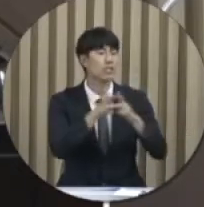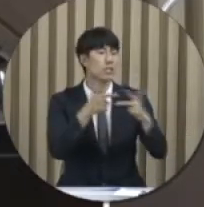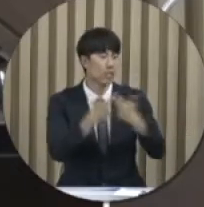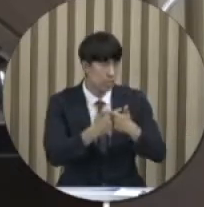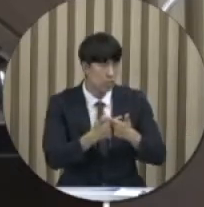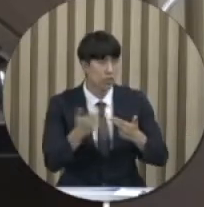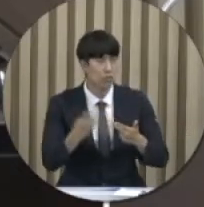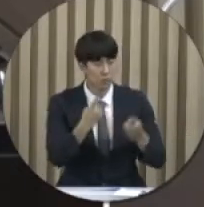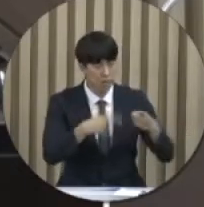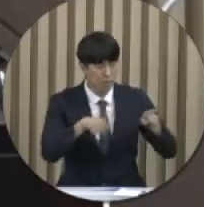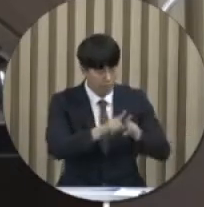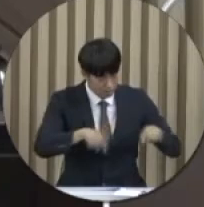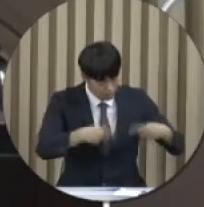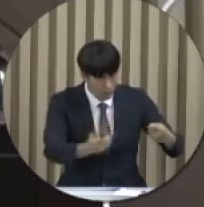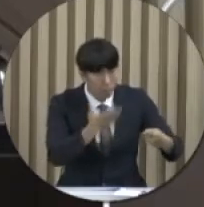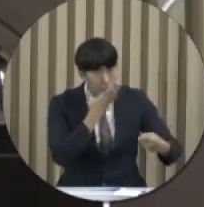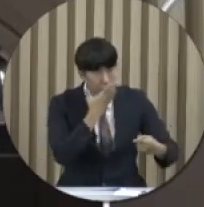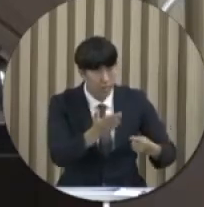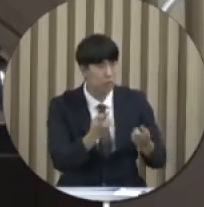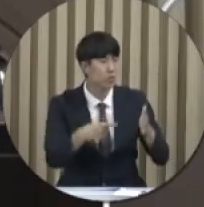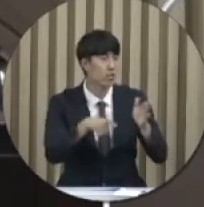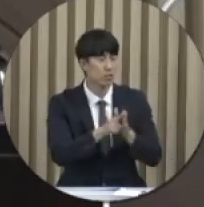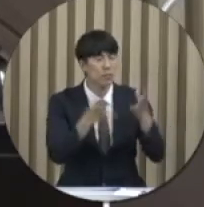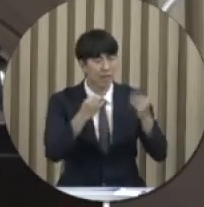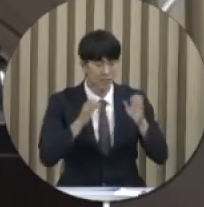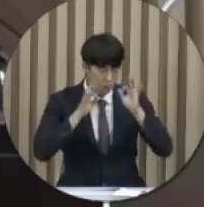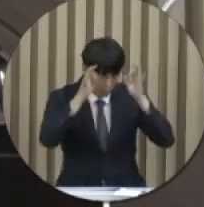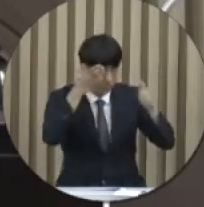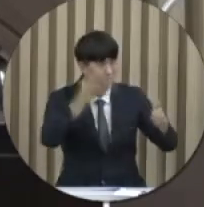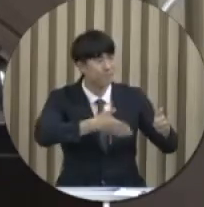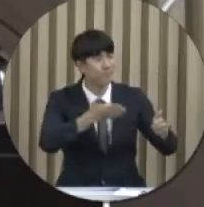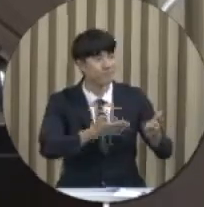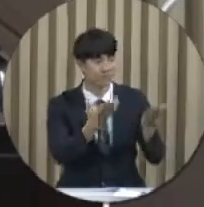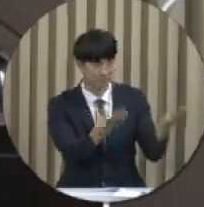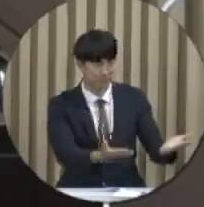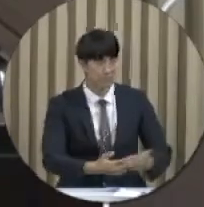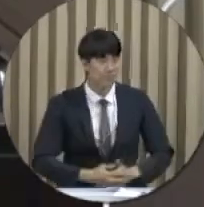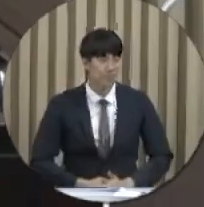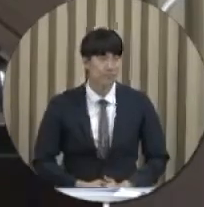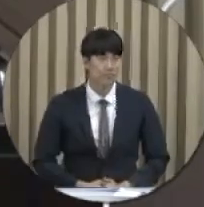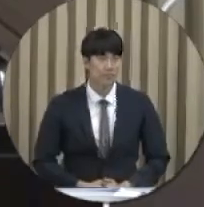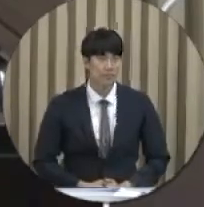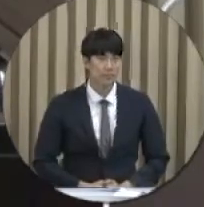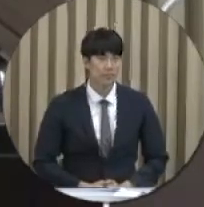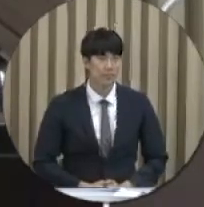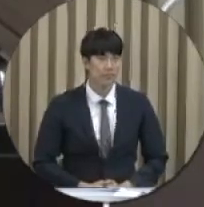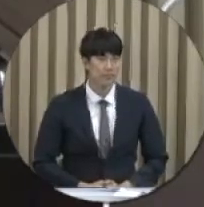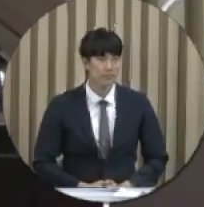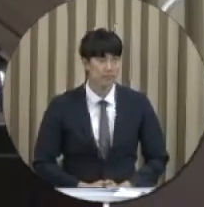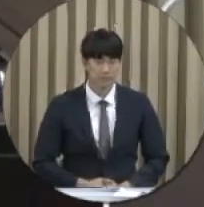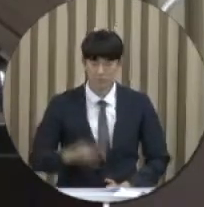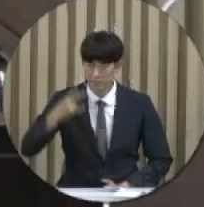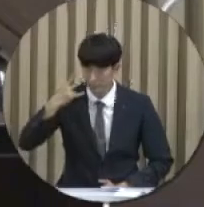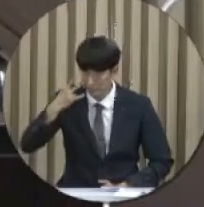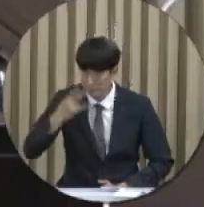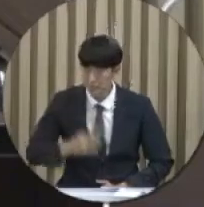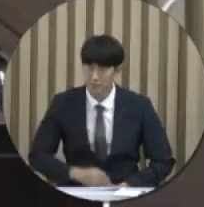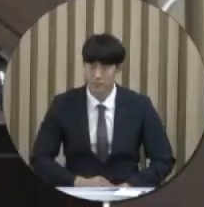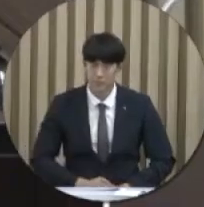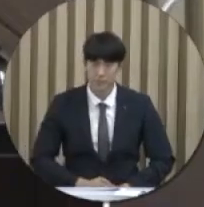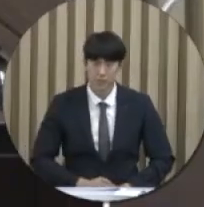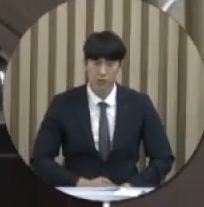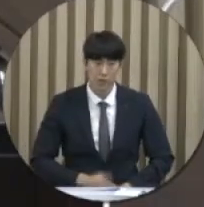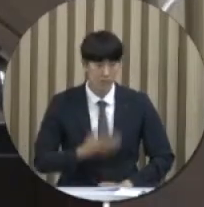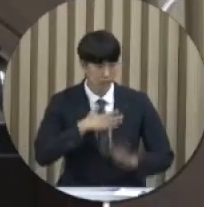또 함께 할수 있도록 많은 노력을 좀 해주십사 부탁을 다시 한번 이 자리를 빌어서 말씀을 드리도록 네. 하겠습니다.